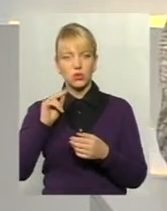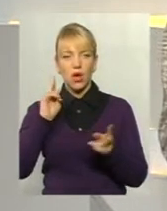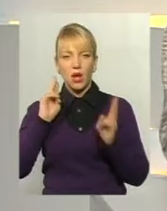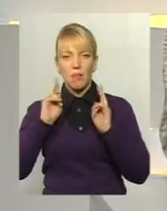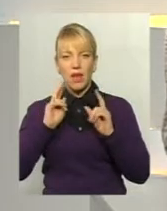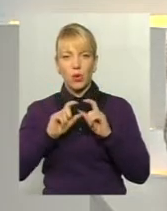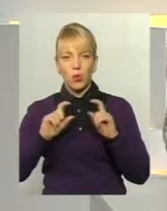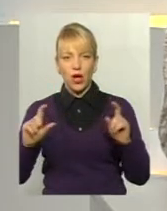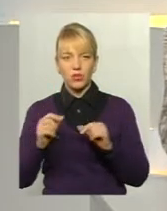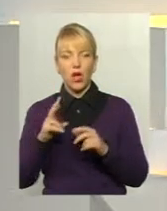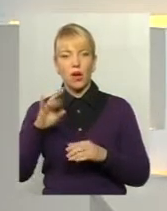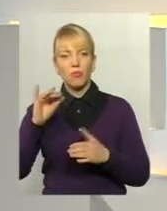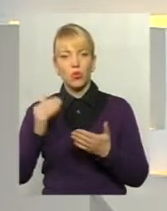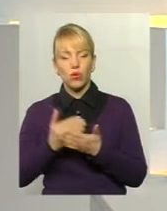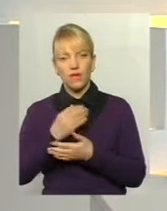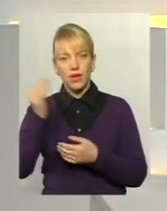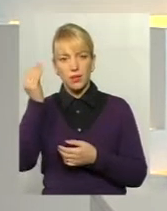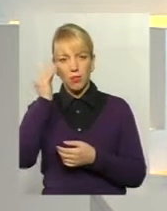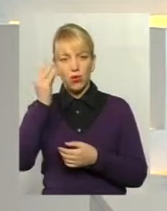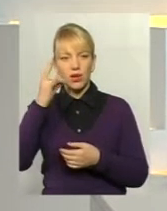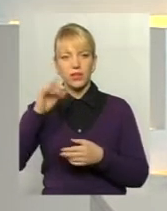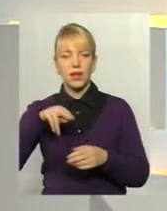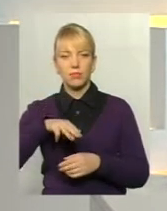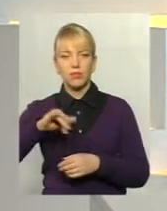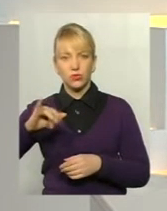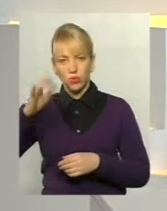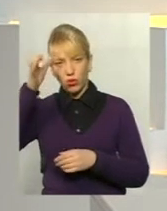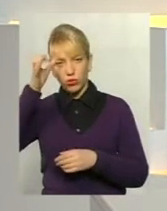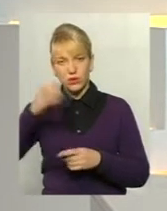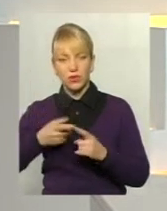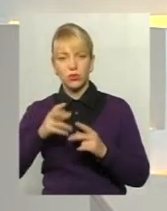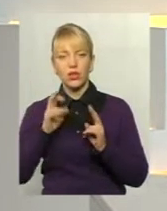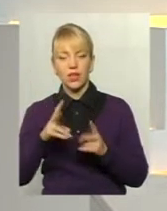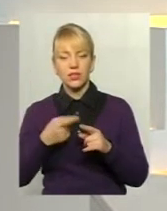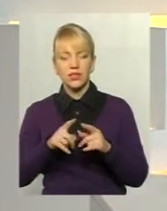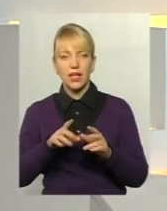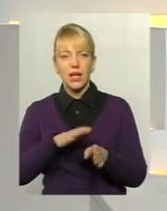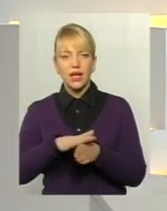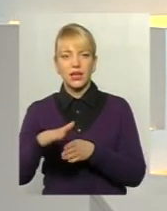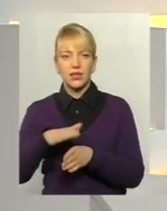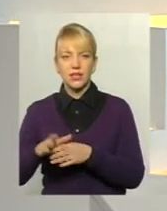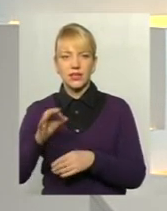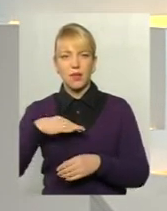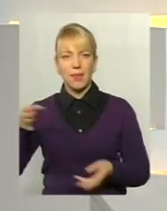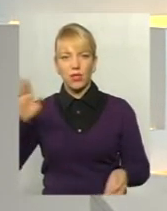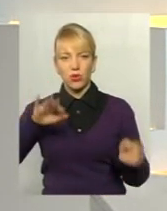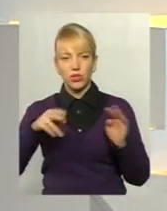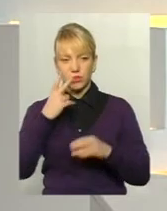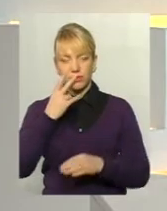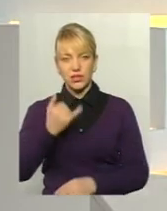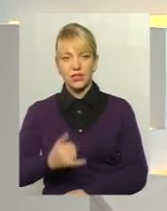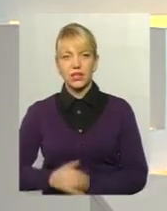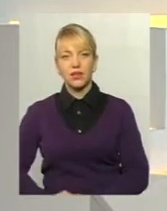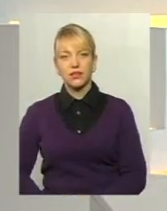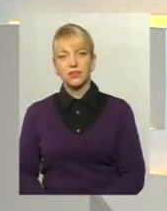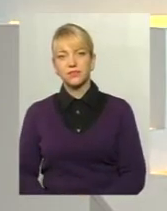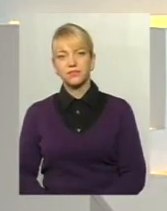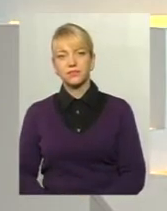власне, про новий погляд на профтехосвіту і як це реалізовується на Білогірщині у наступному сюжеті, далі ми